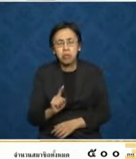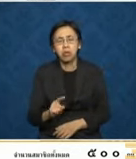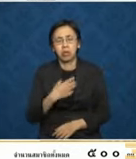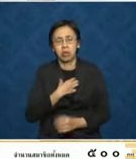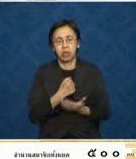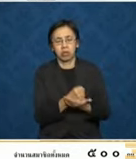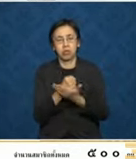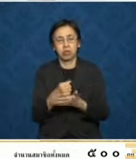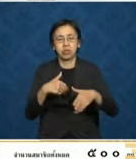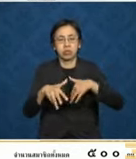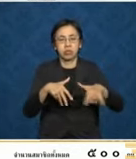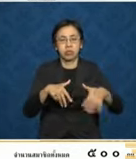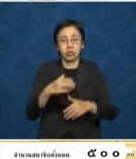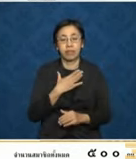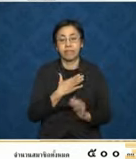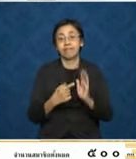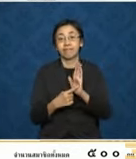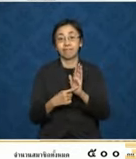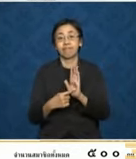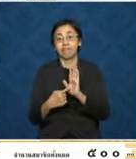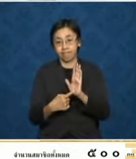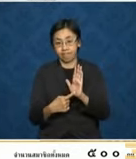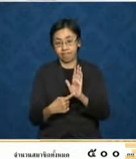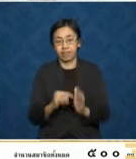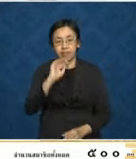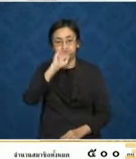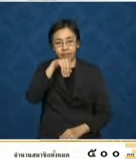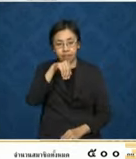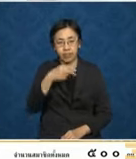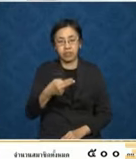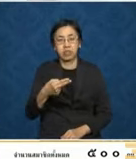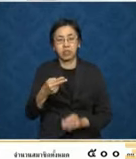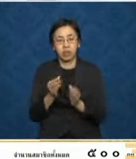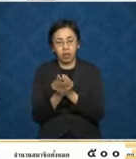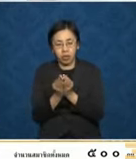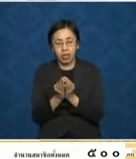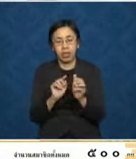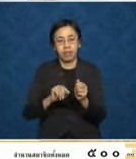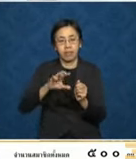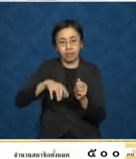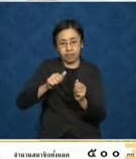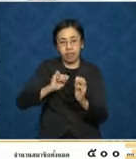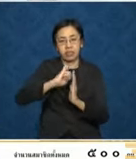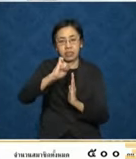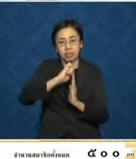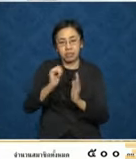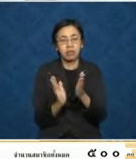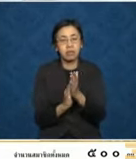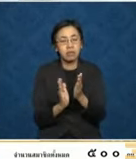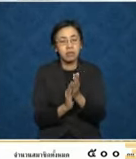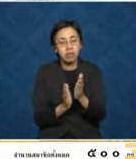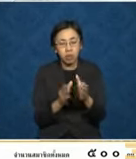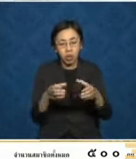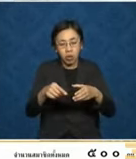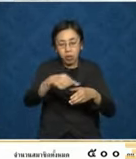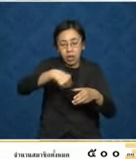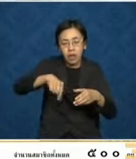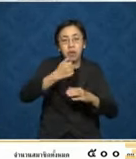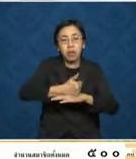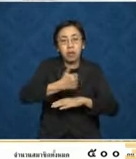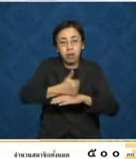ในพื้นที่นะคะดิฉันขออนุญาตยกตัวอย่างเทศบาลตำบลหนองหอยอำเภอเมืองเชียงใหม่ต้องขอชื่นชมคณะผู้บริหารนะคะที่เขา